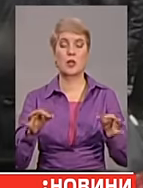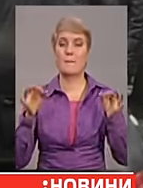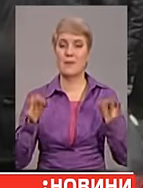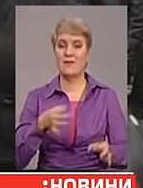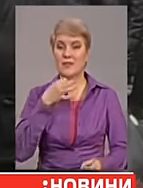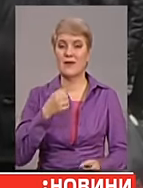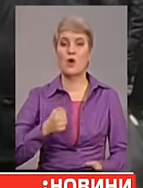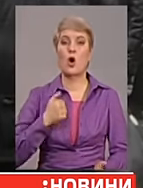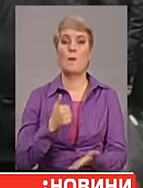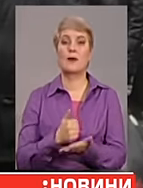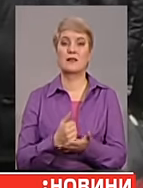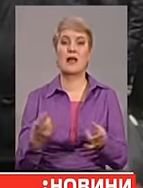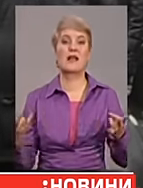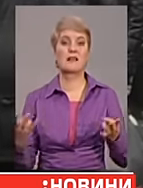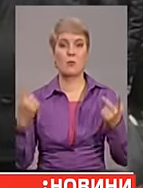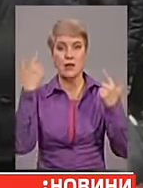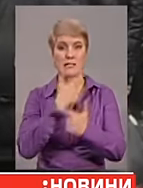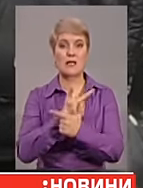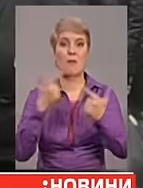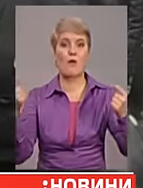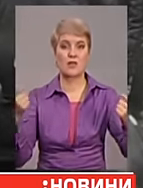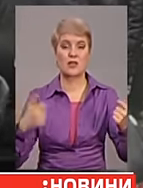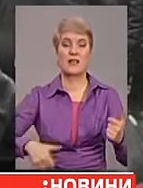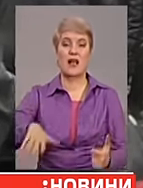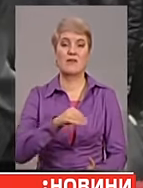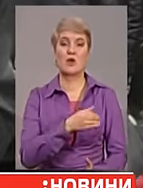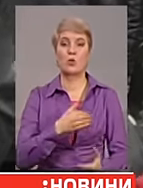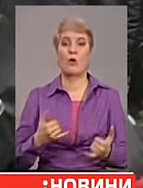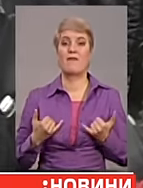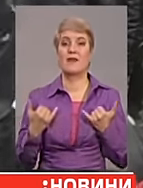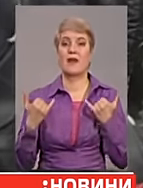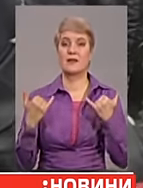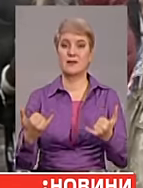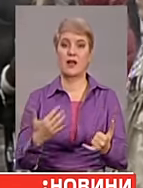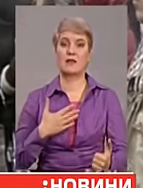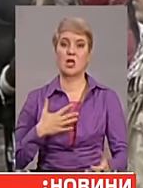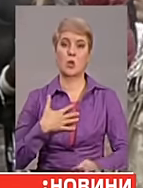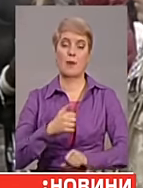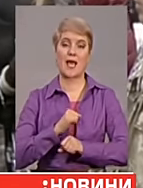один з командирів, що треба якось сповіщати, тому що всі хочуть віддати дань нашим героям.